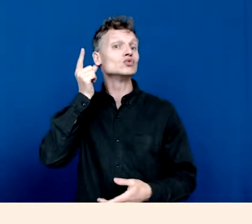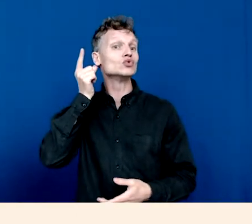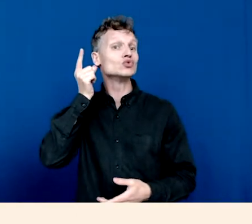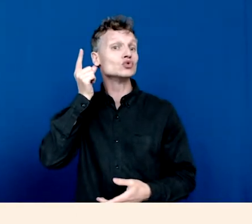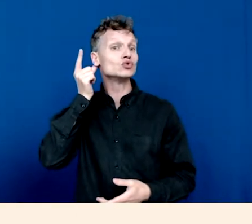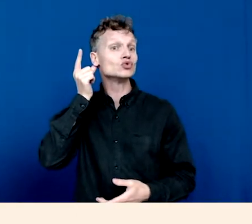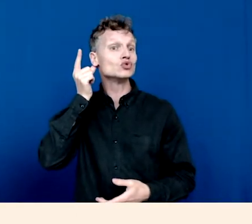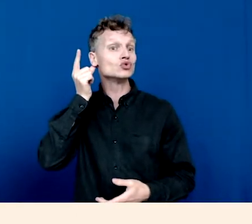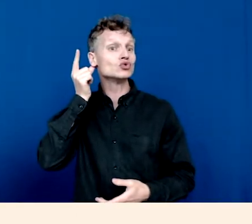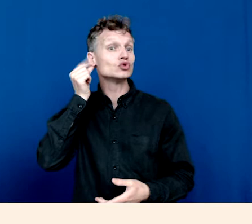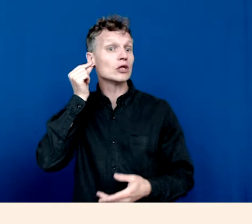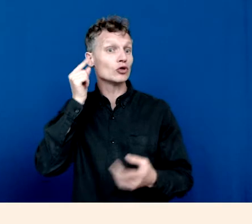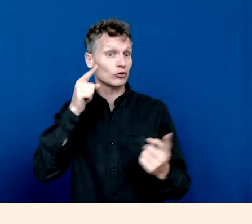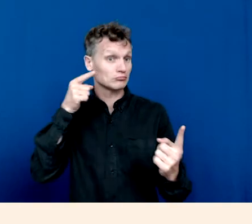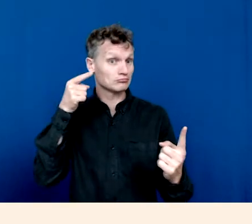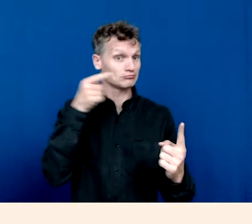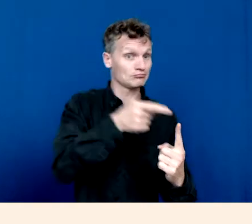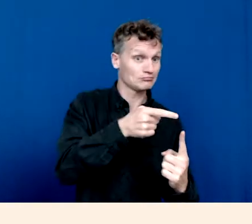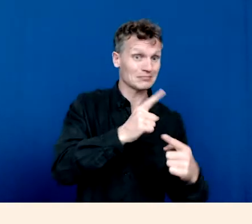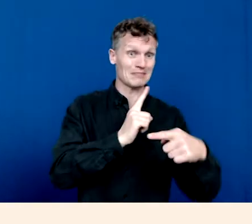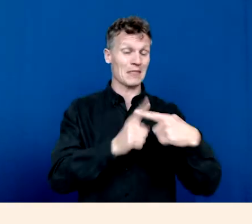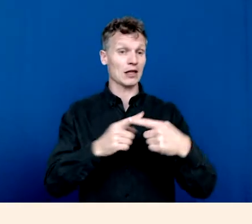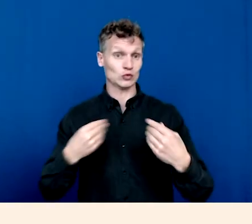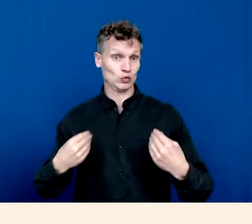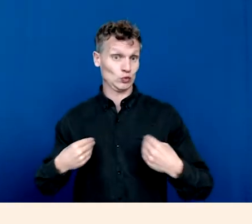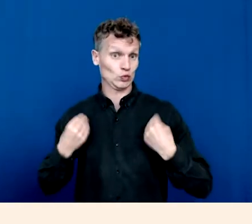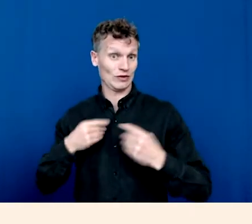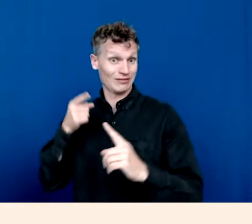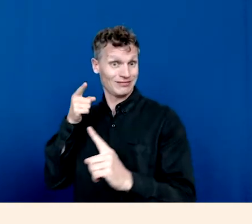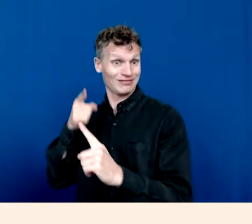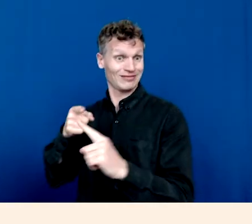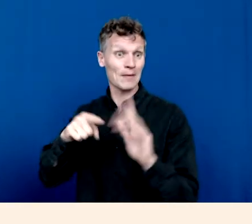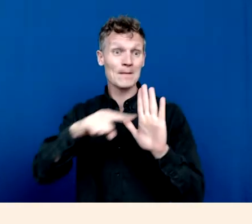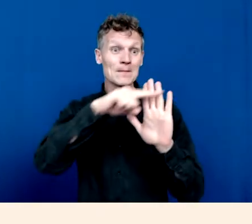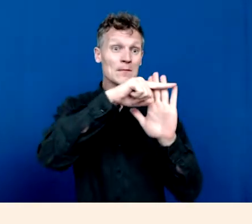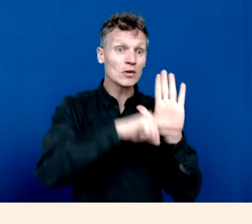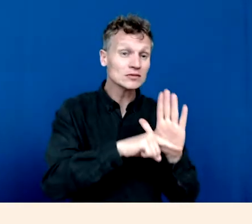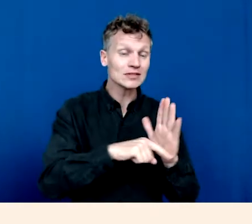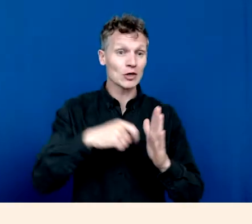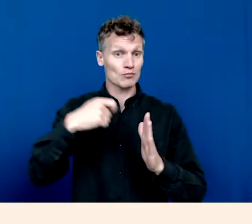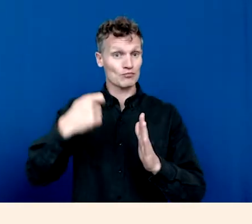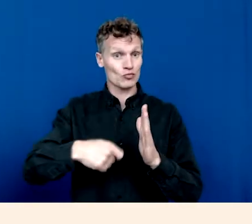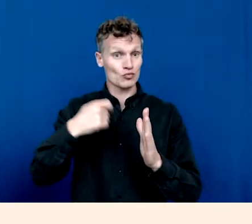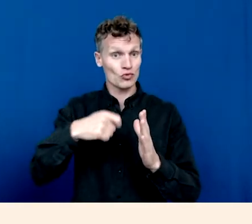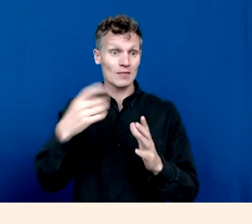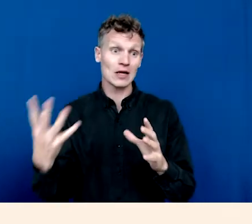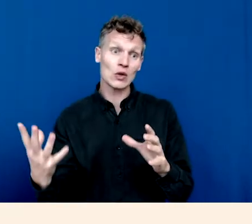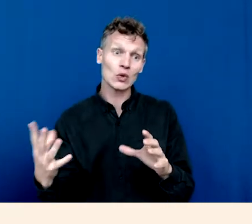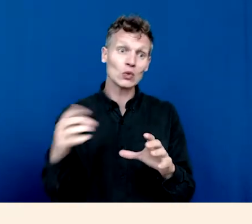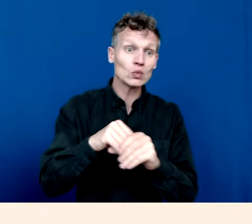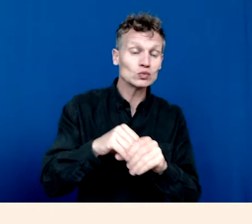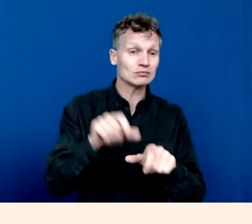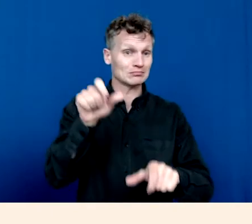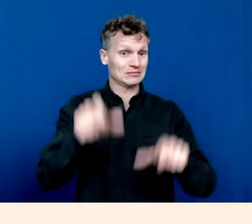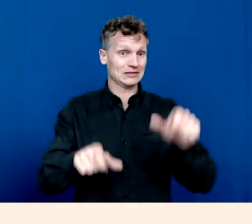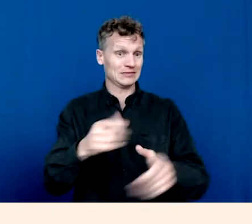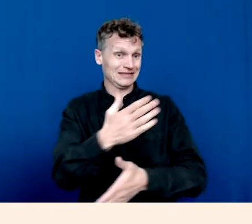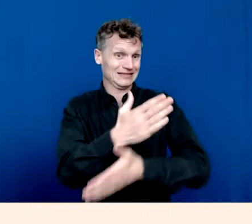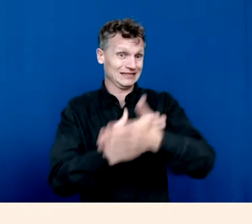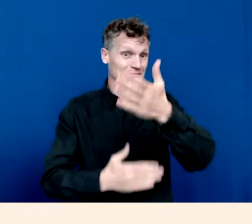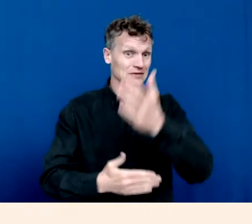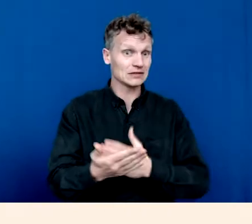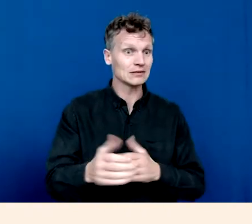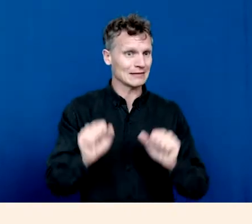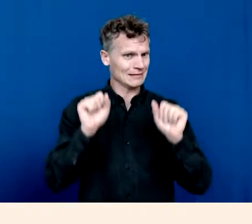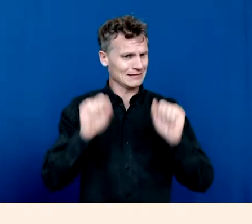handicap, tenant compte de l'égalité des genres et adaptés aux jeunes, peuvent être élaborés